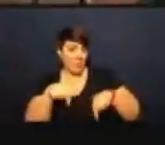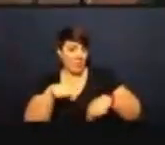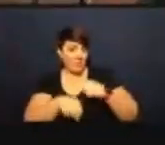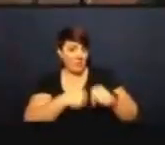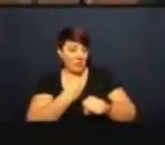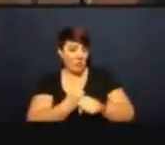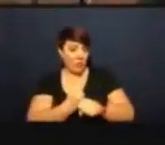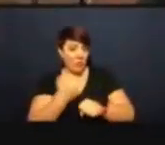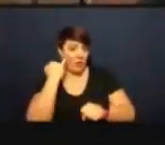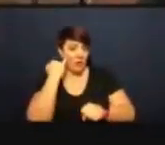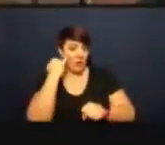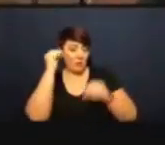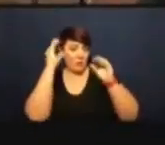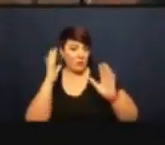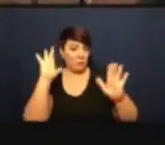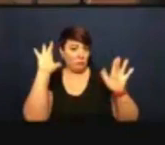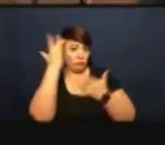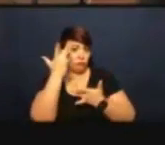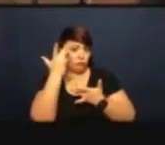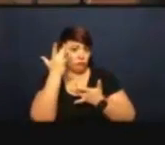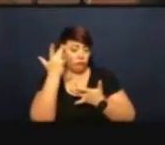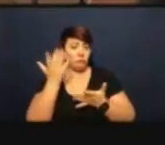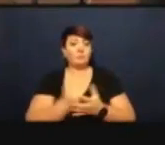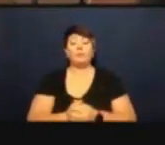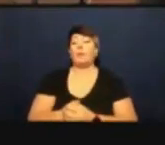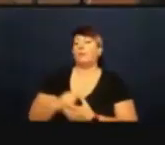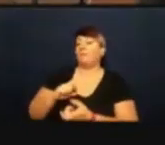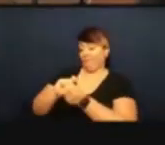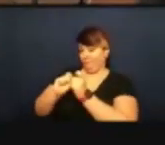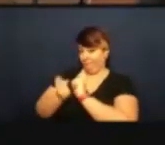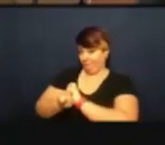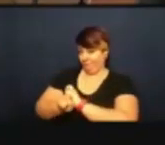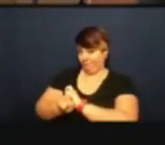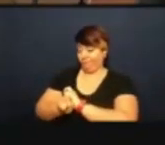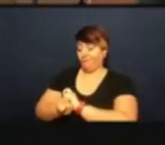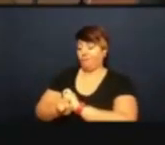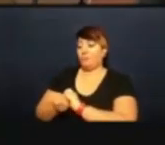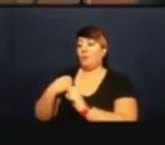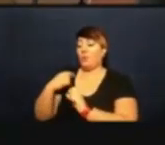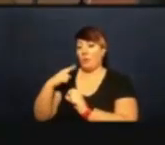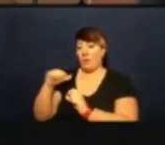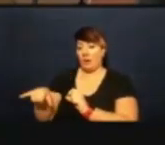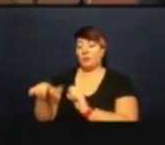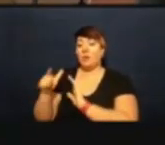na likizo, iwapo atapata virusi hivi.